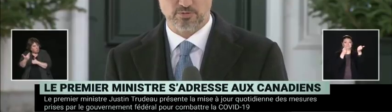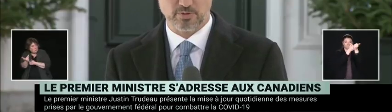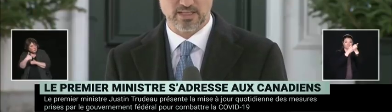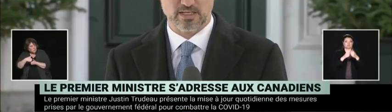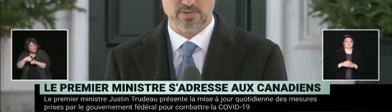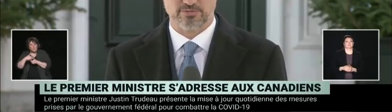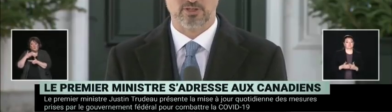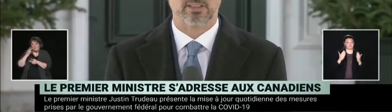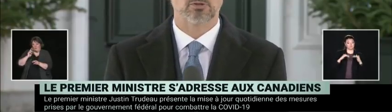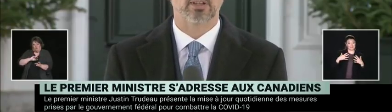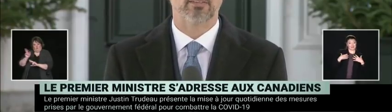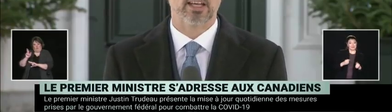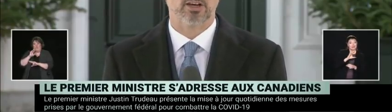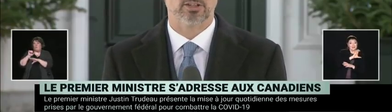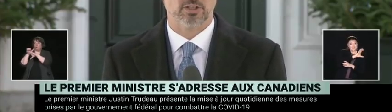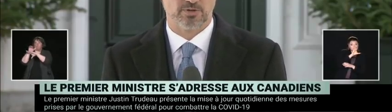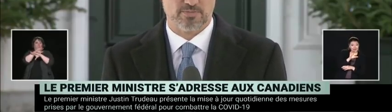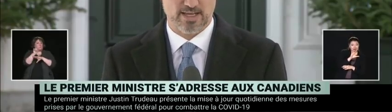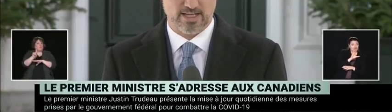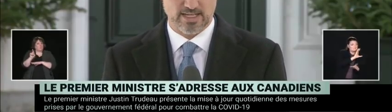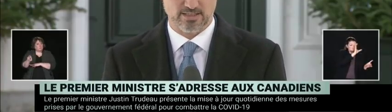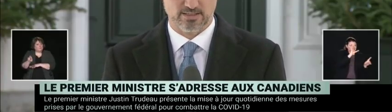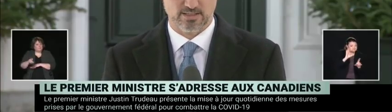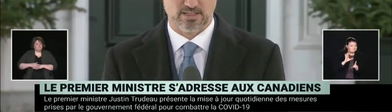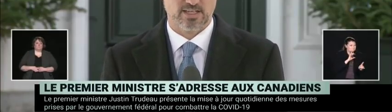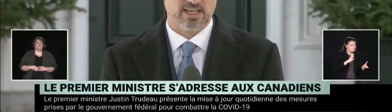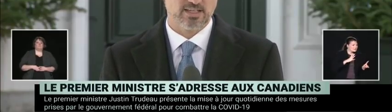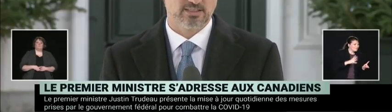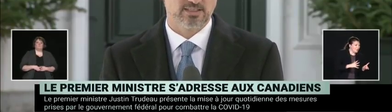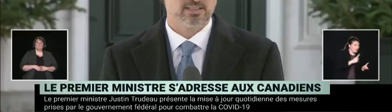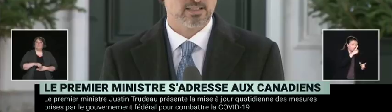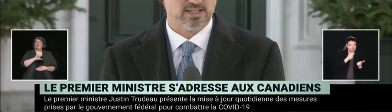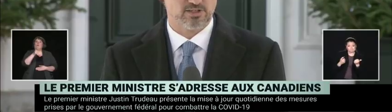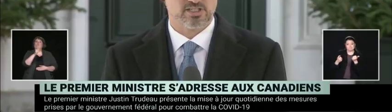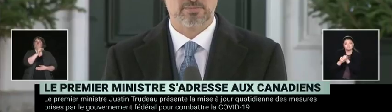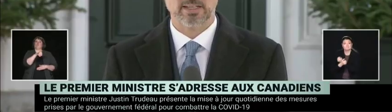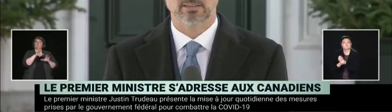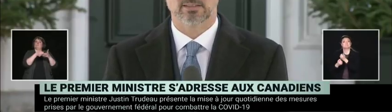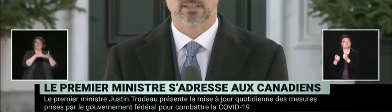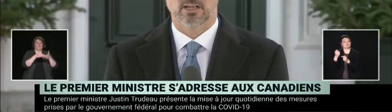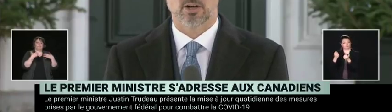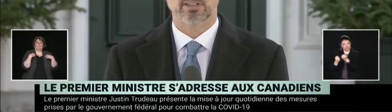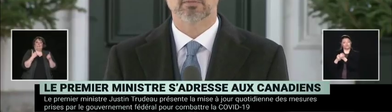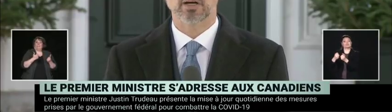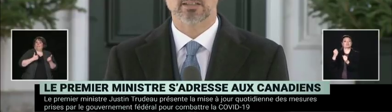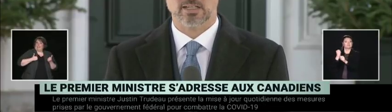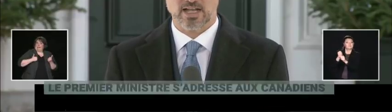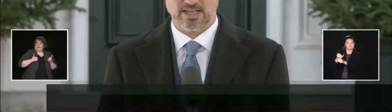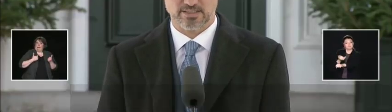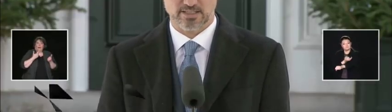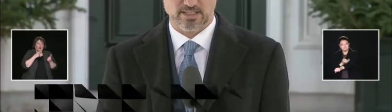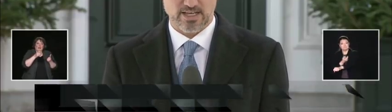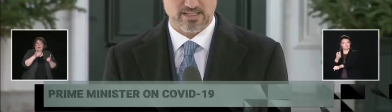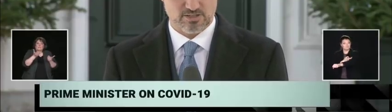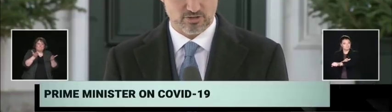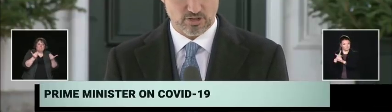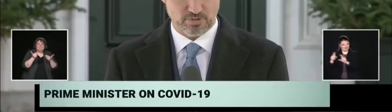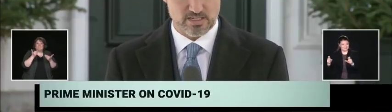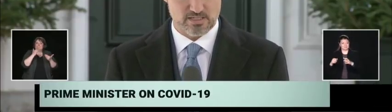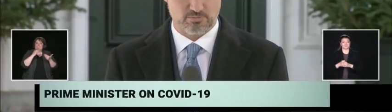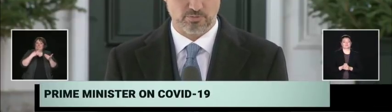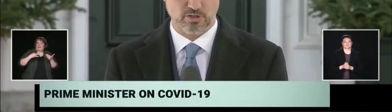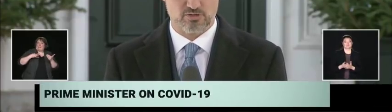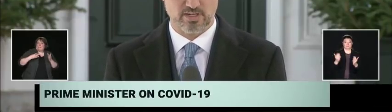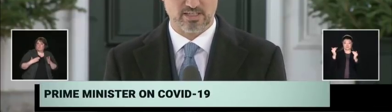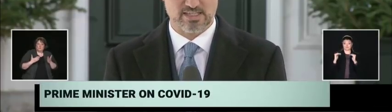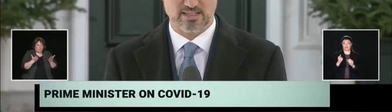bénévoles pour prêter main forte à nos travailleurs de première ligne. Et, il y a quelques semaines, on a demandé de l'aide à des